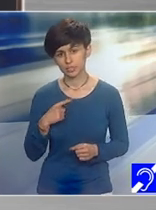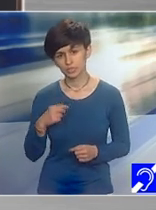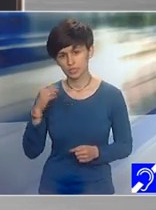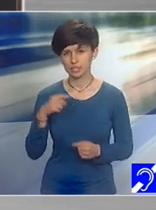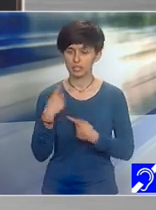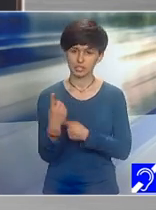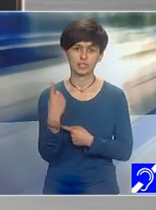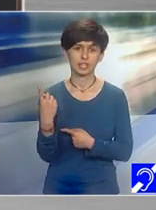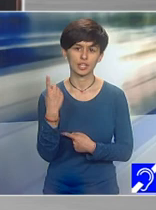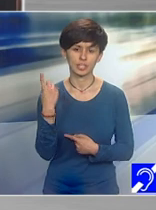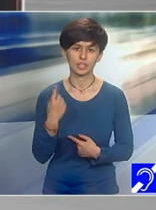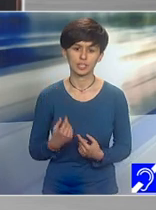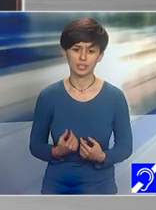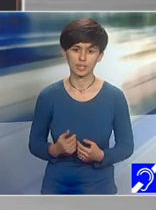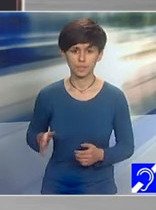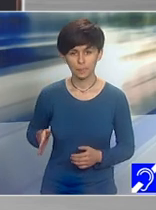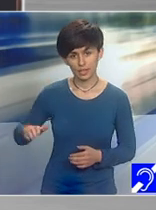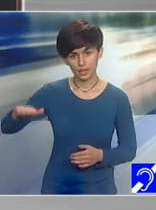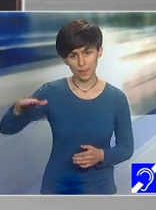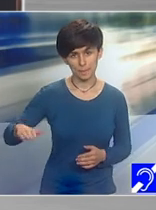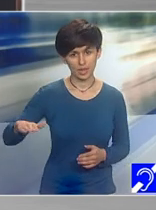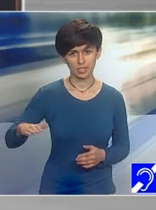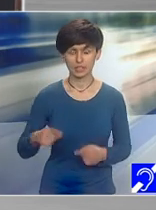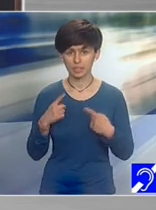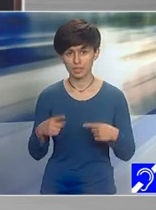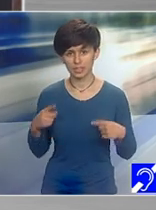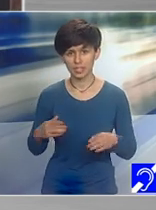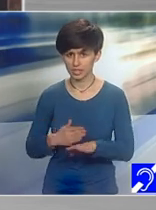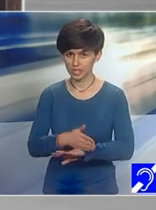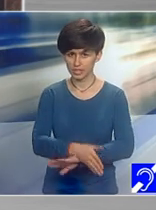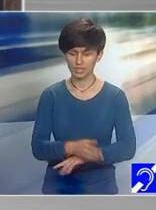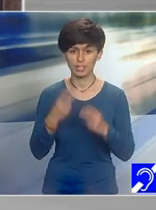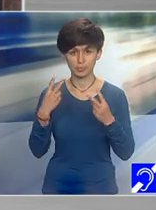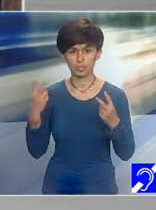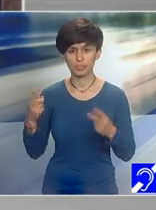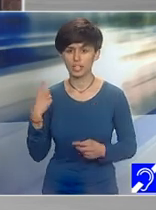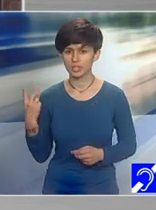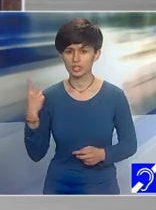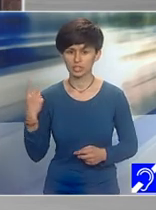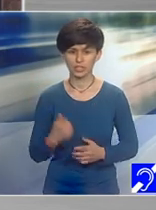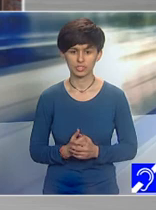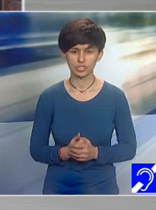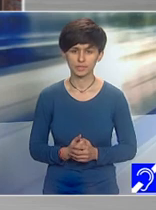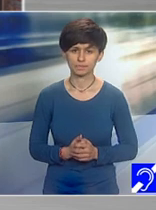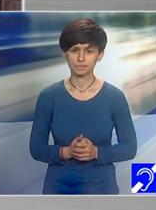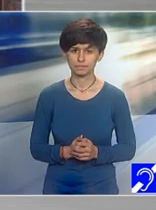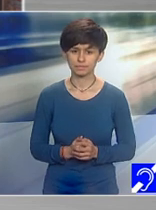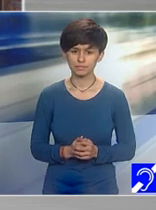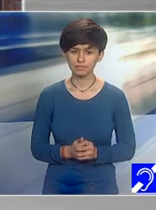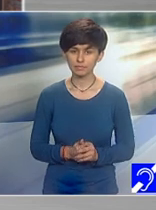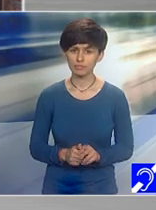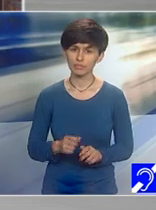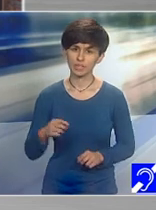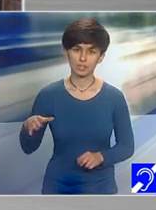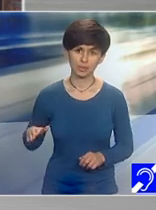străinătate niște parcări la fiecare intrare principală a orașului. Se cheamă P plus R. Aia înseamnă park